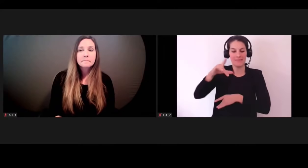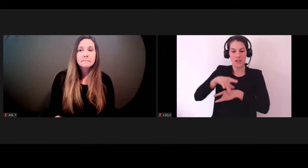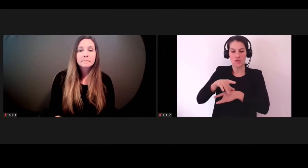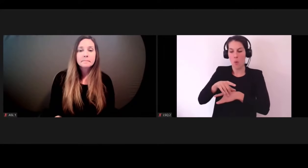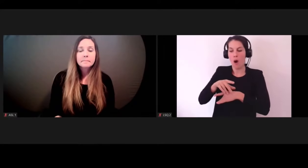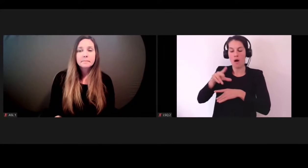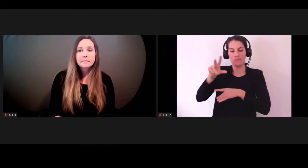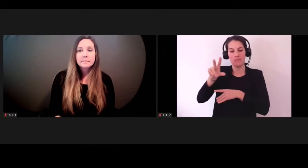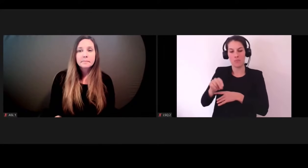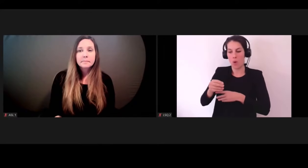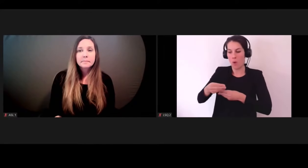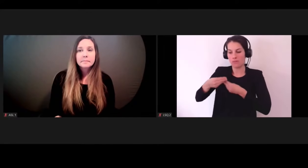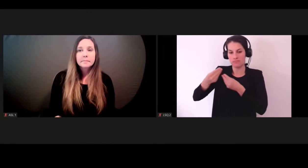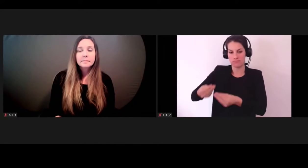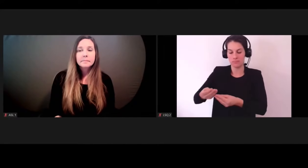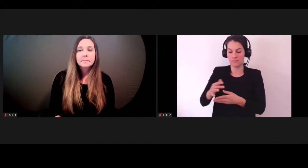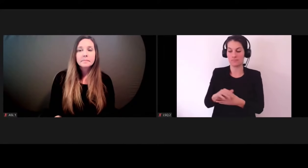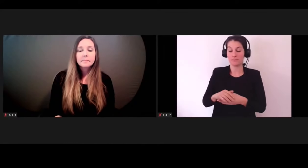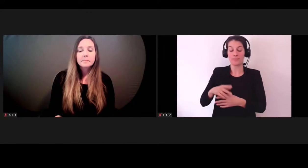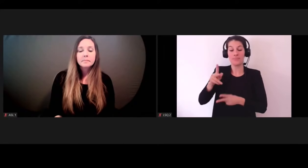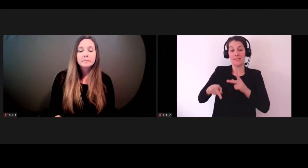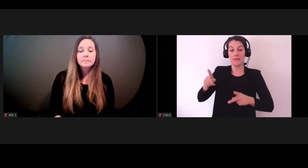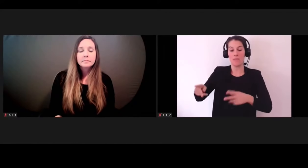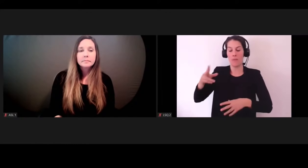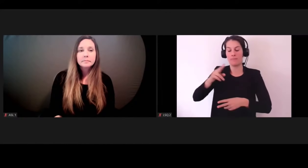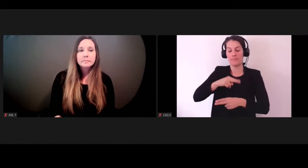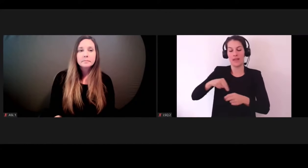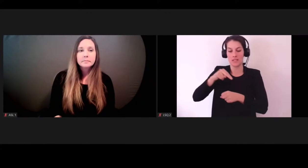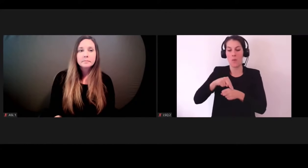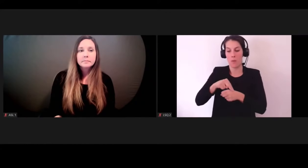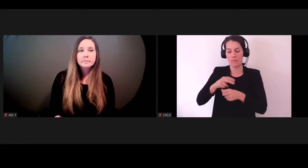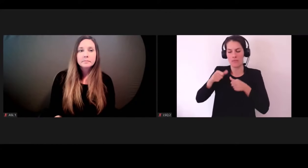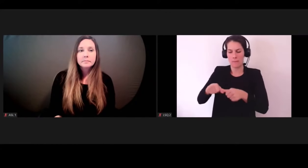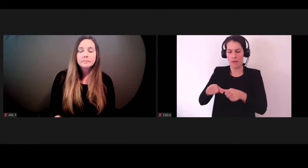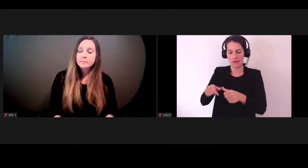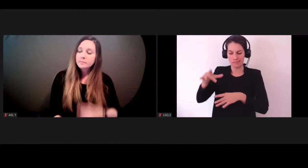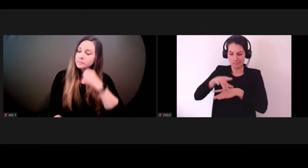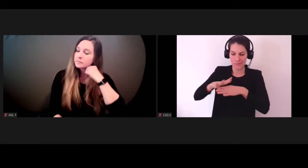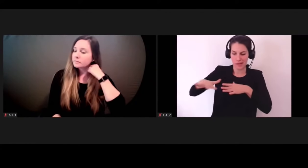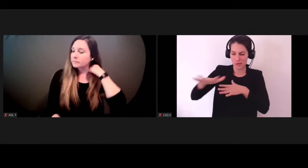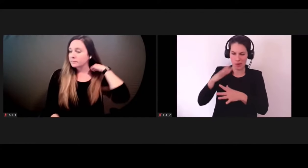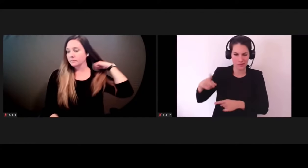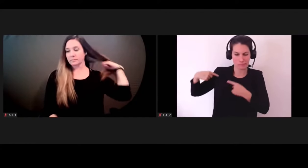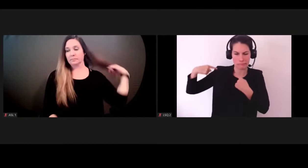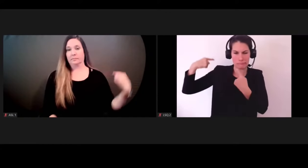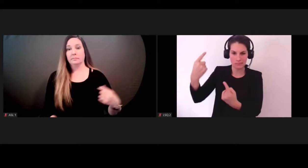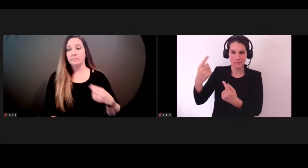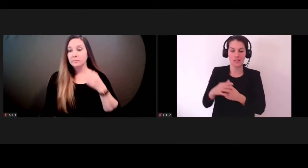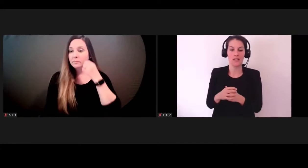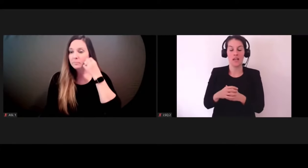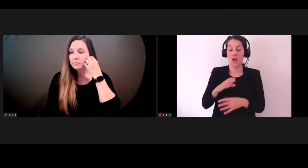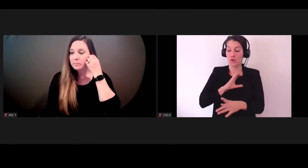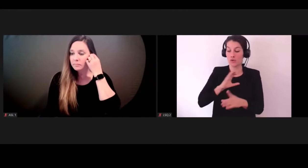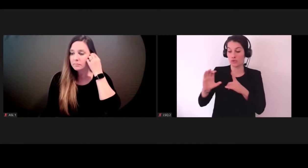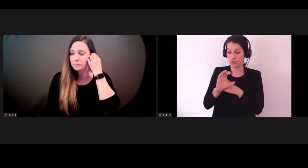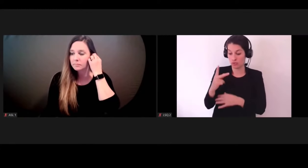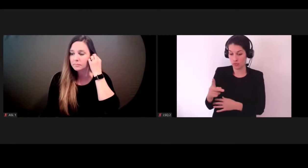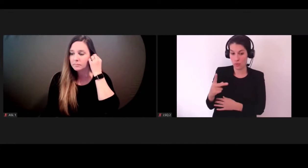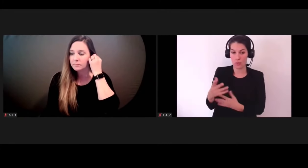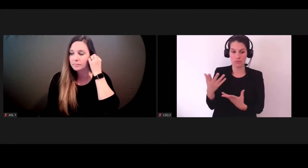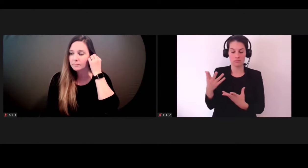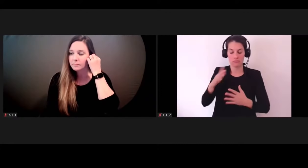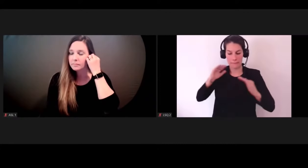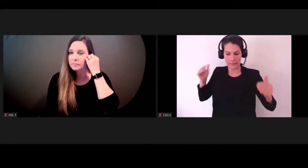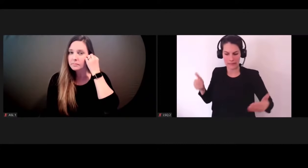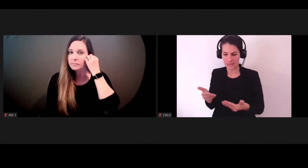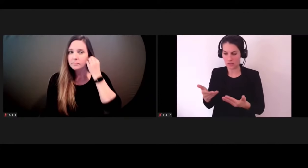la nation algonquine Anishinaabe habitent ce territoire depuis des millénaires. Leur culture et leur présence